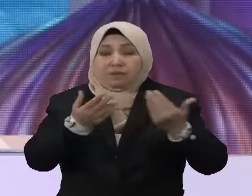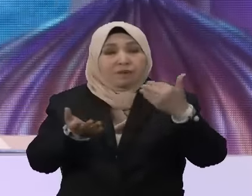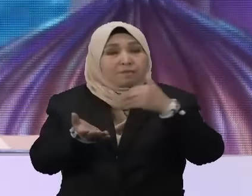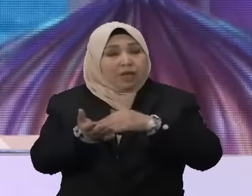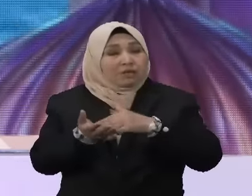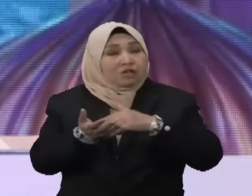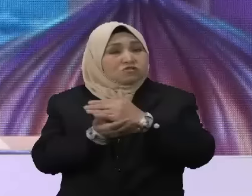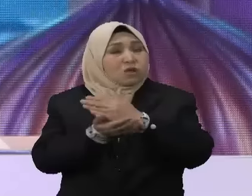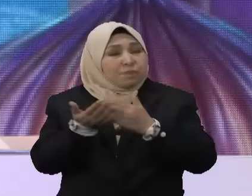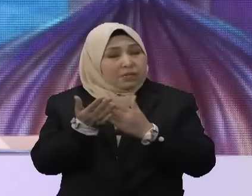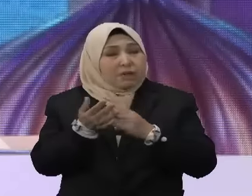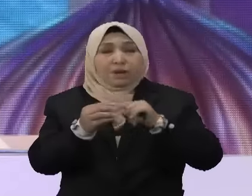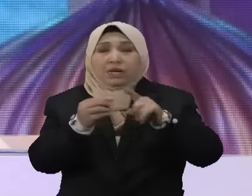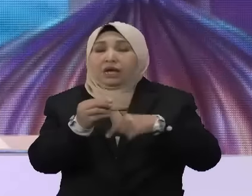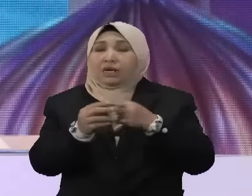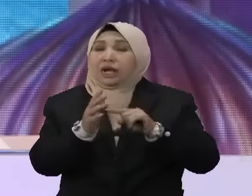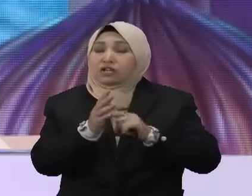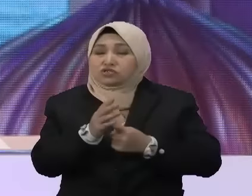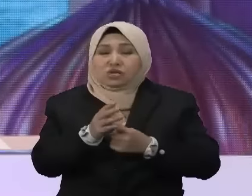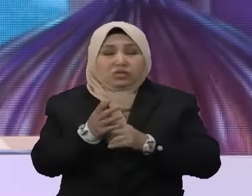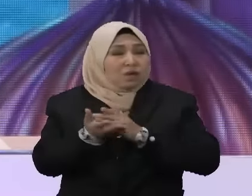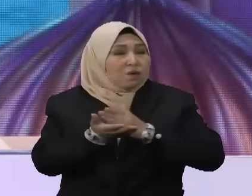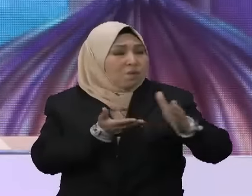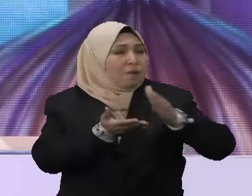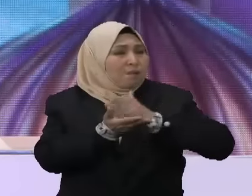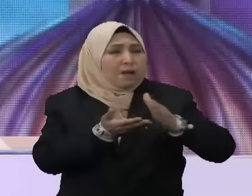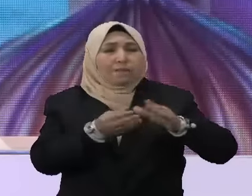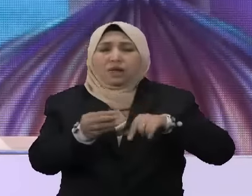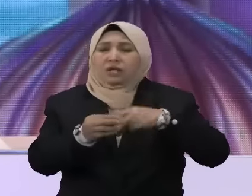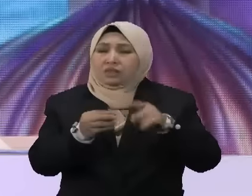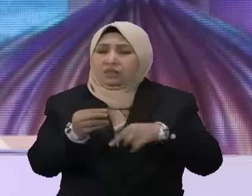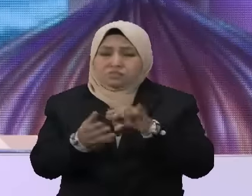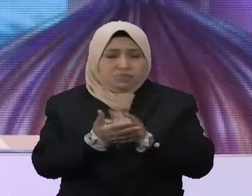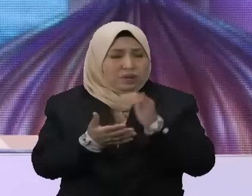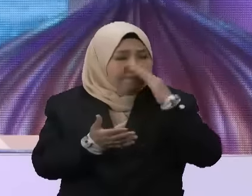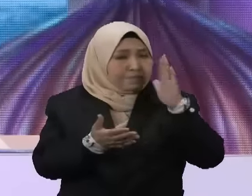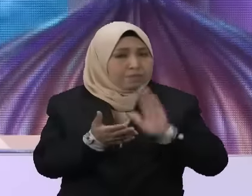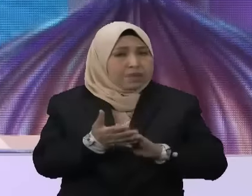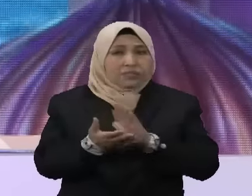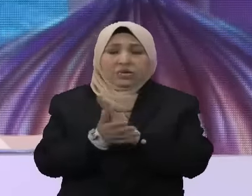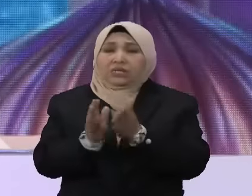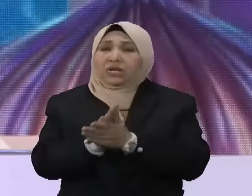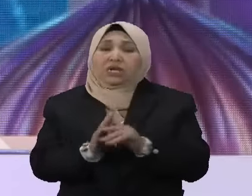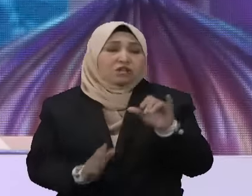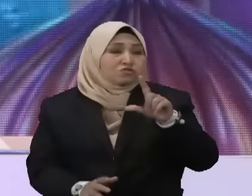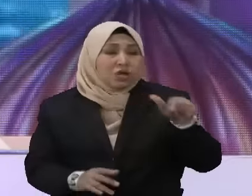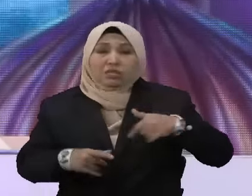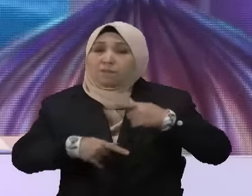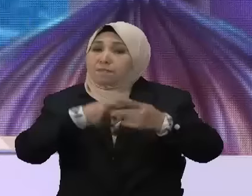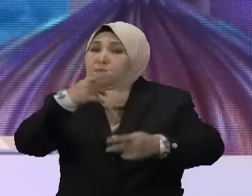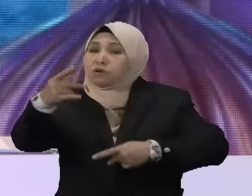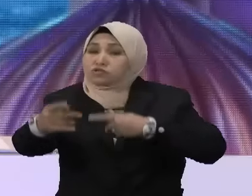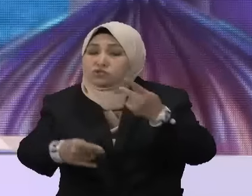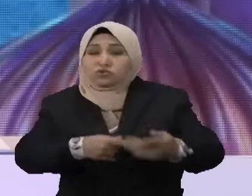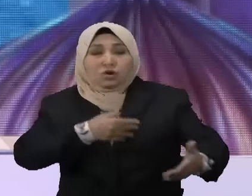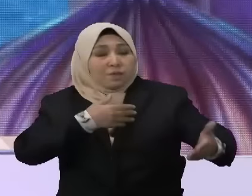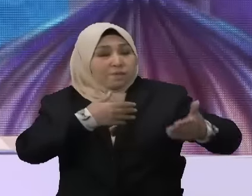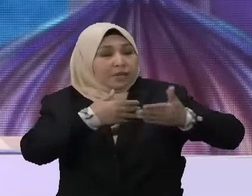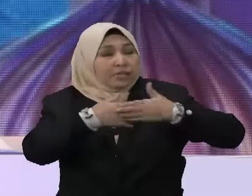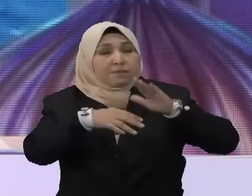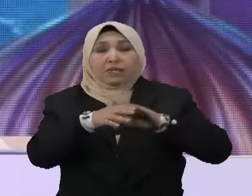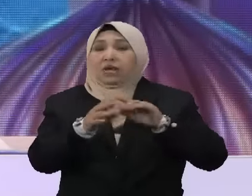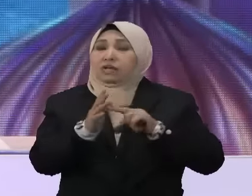kepada perkara yang asal dan menghapuskan benda-benda yang keburukan. Jadi islah ini ada proses untuk kita kembalikan dia kepada